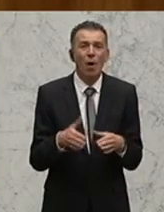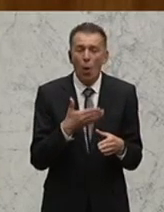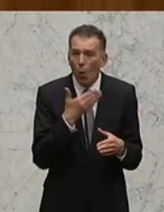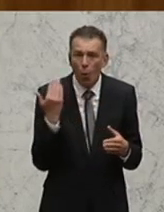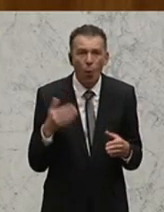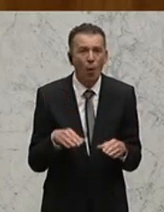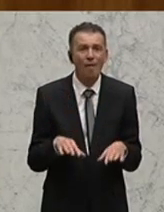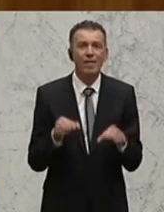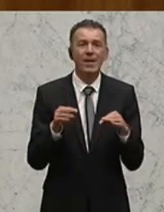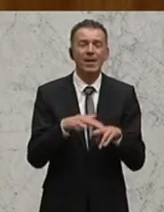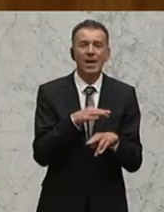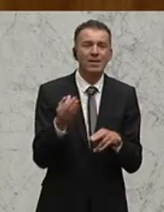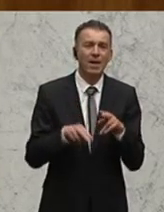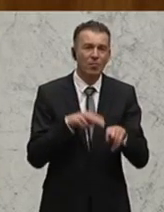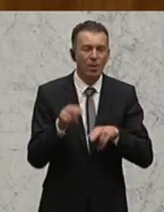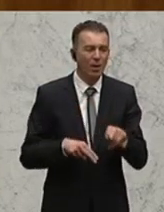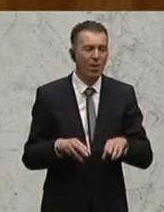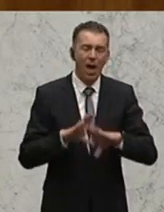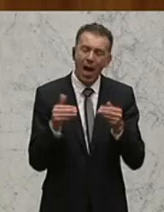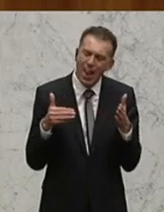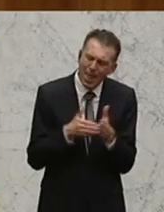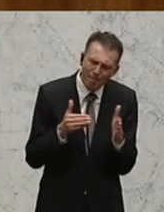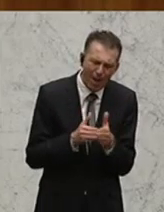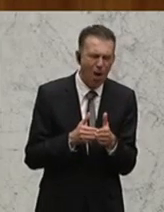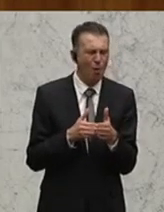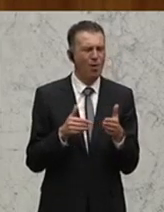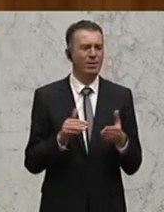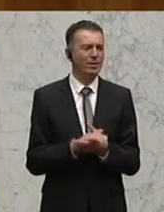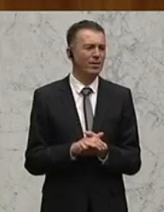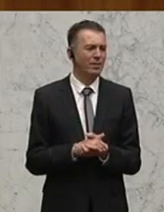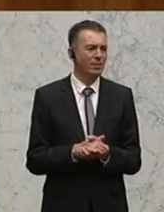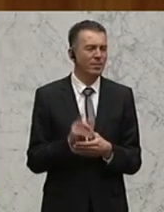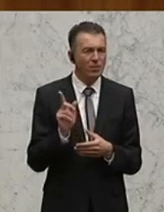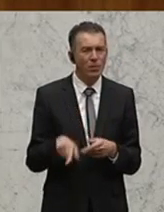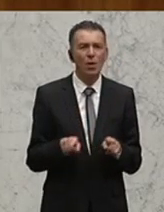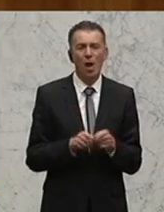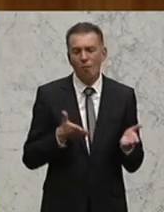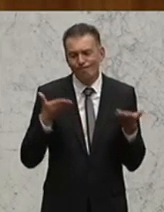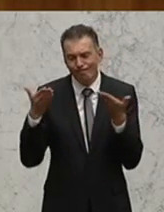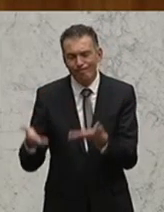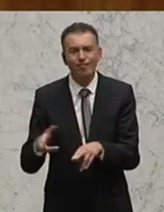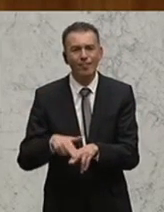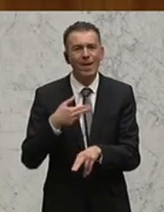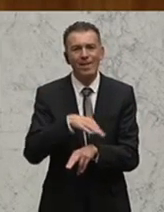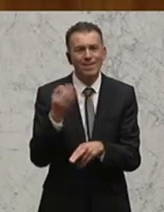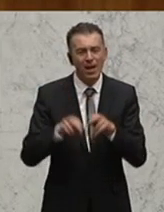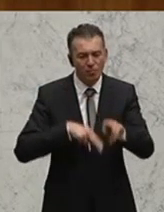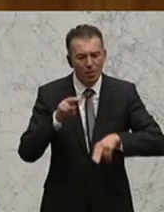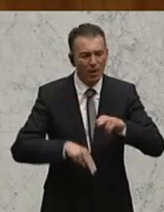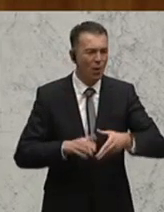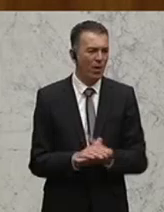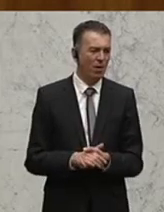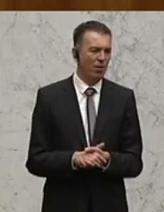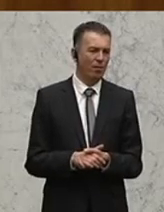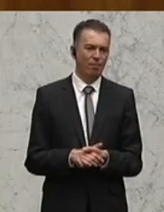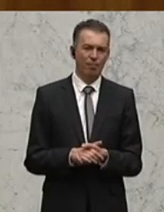Ministerin zu unterstützen, dass tatsächlich alle, die es brauchen und die es benötigen, eine solche Förderung bekommen, glaube ich, das wäre es wert, ohne das